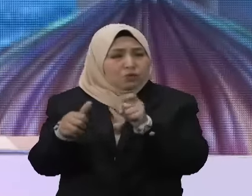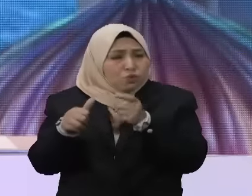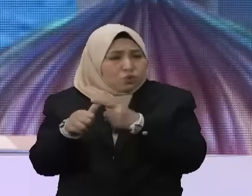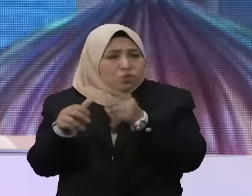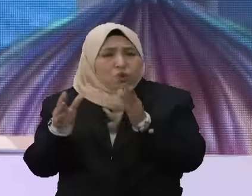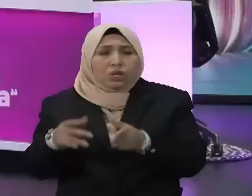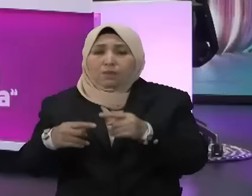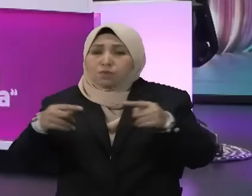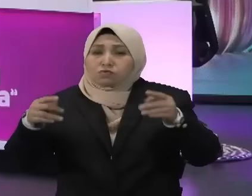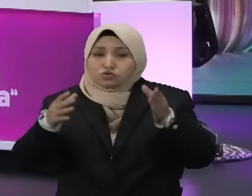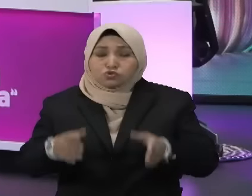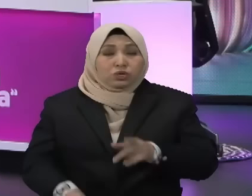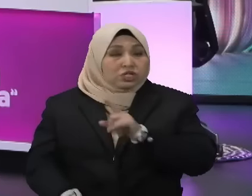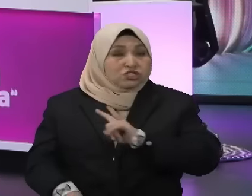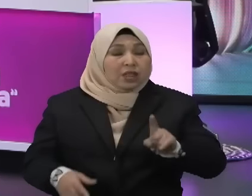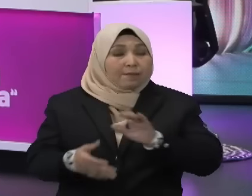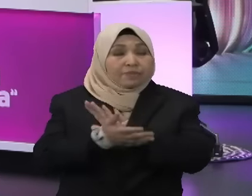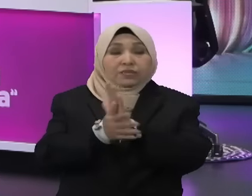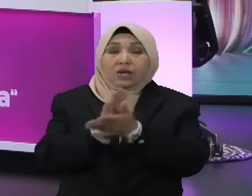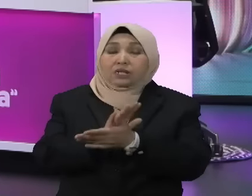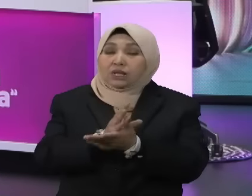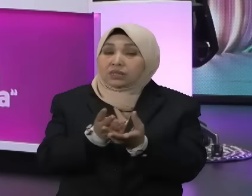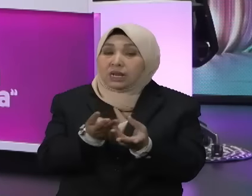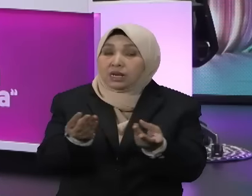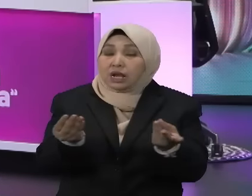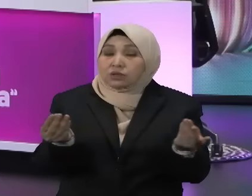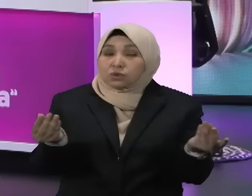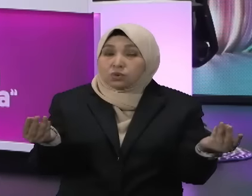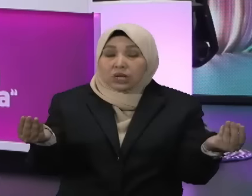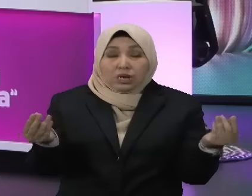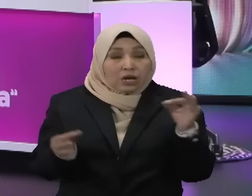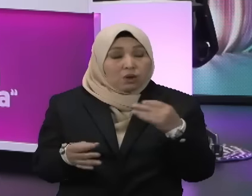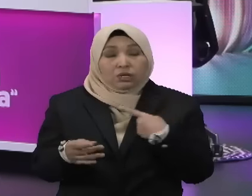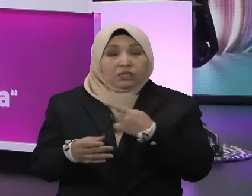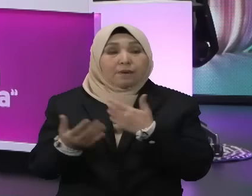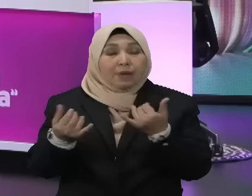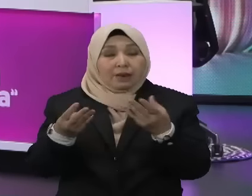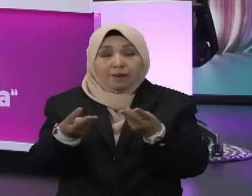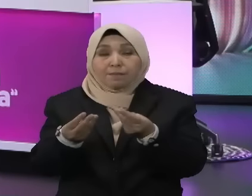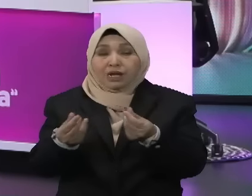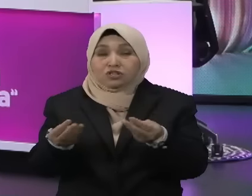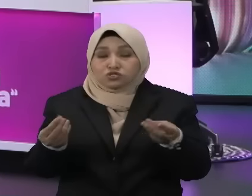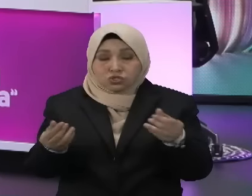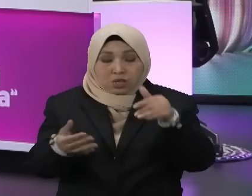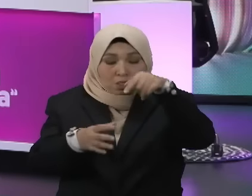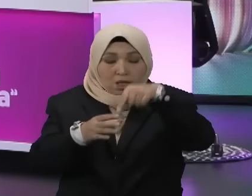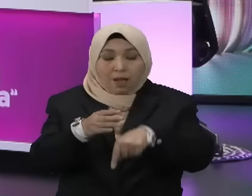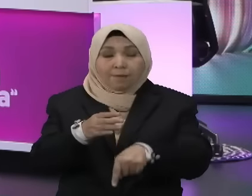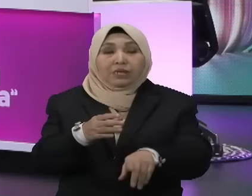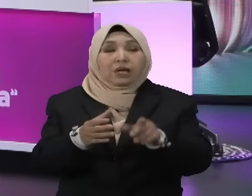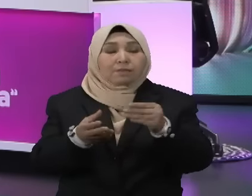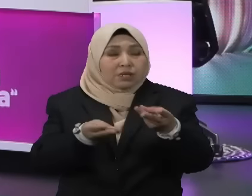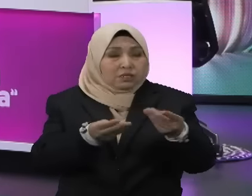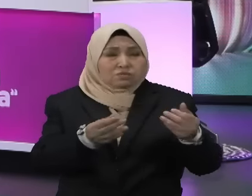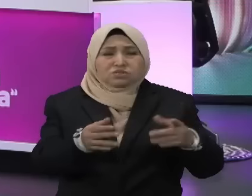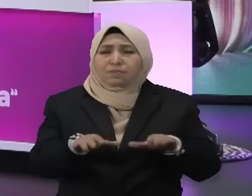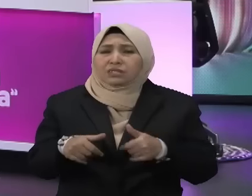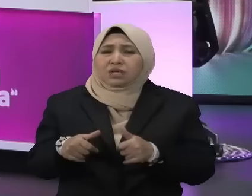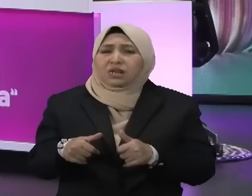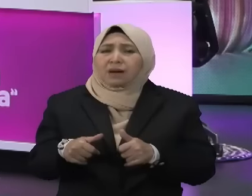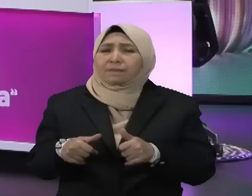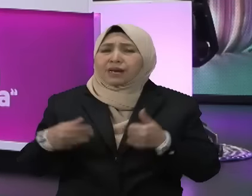musuh Islam. Jadi tanah mereka itu tanah yang kalau kita main pasir kat pantai itu, kita pijak tu tembus kaki kita. Jadi macam mana nak